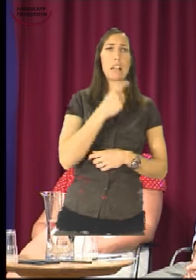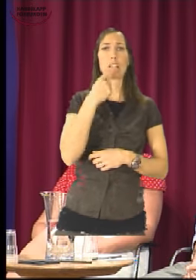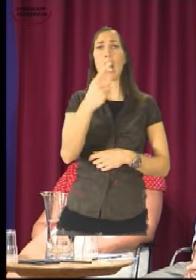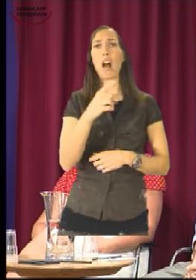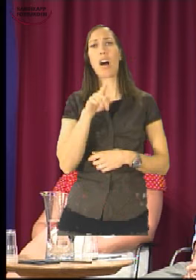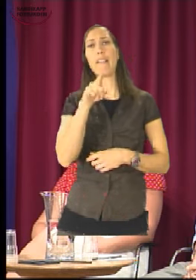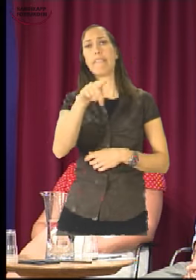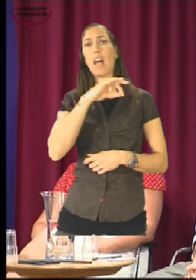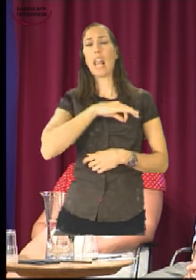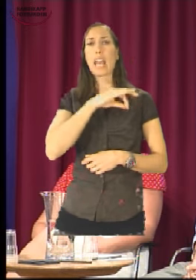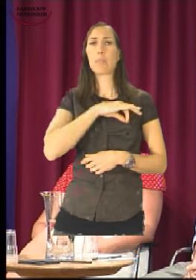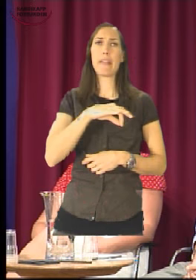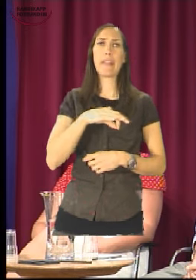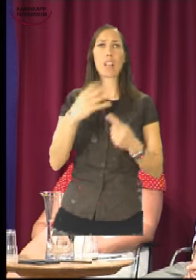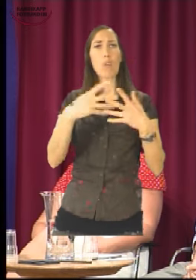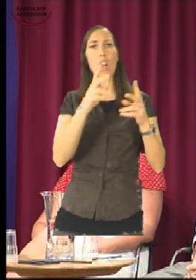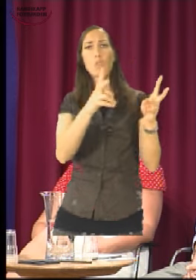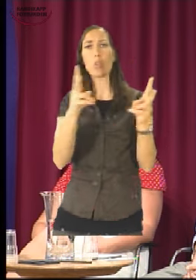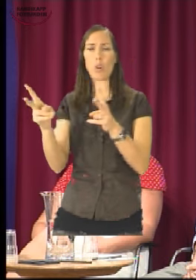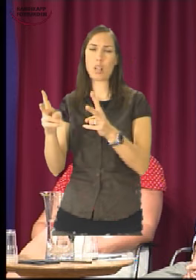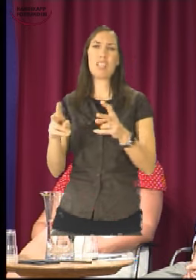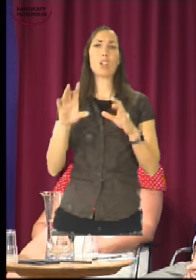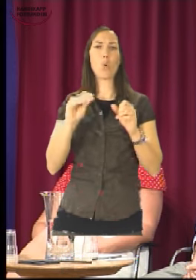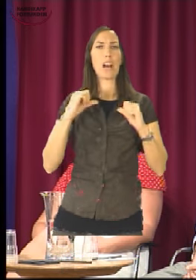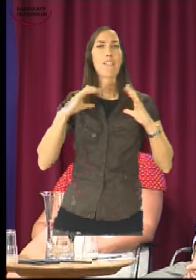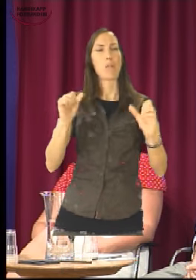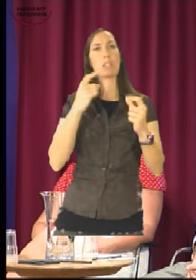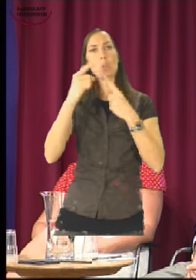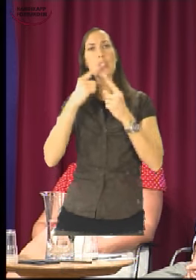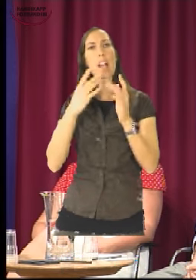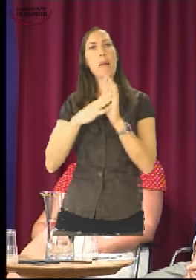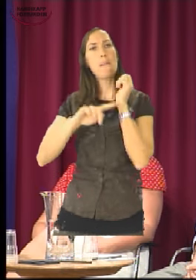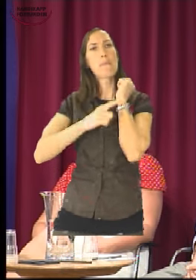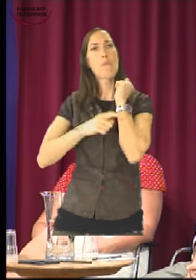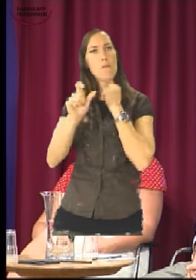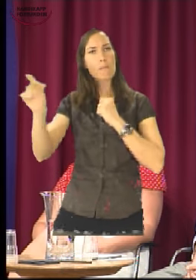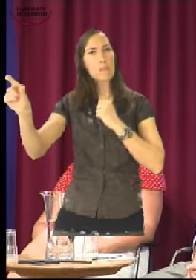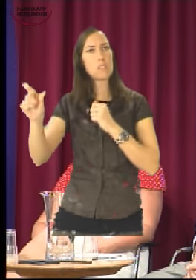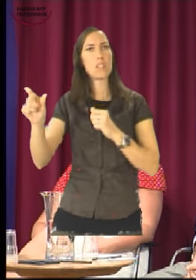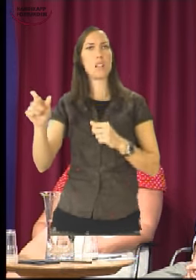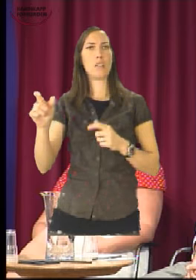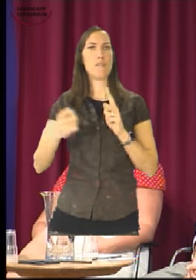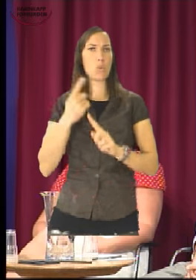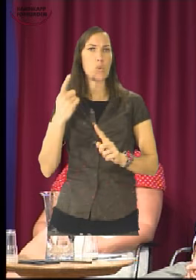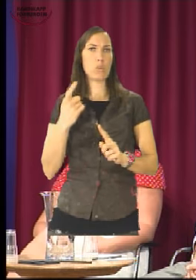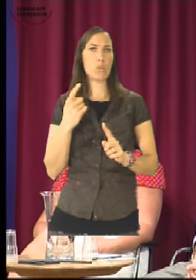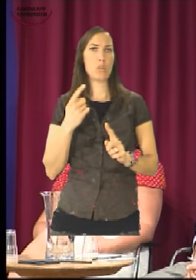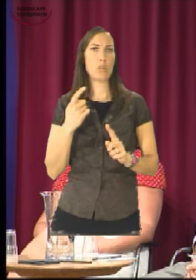är si och så, utan det måste ju vara i samråd med professionen. Och